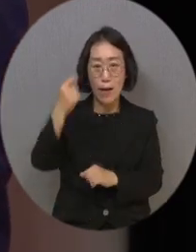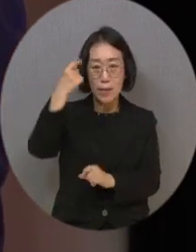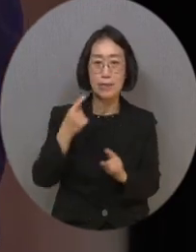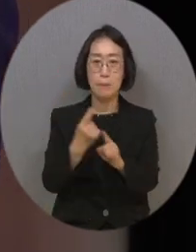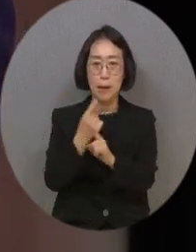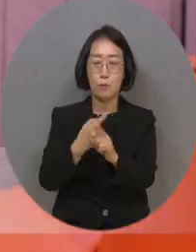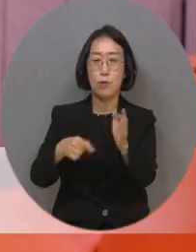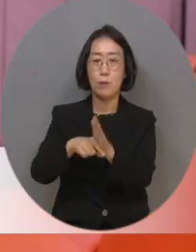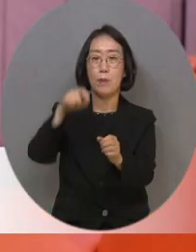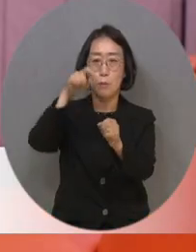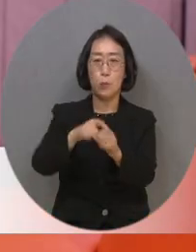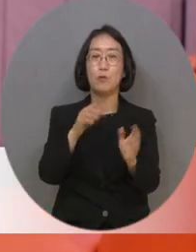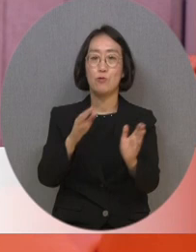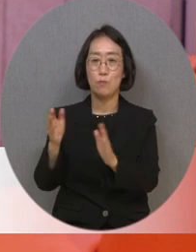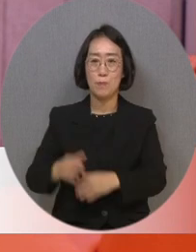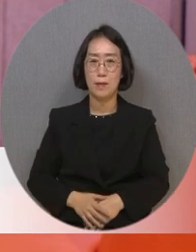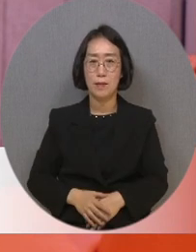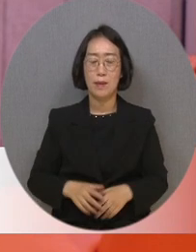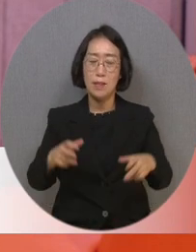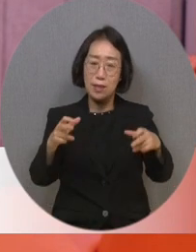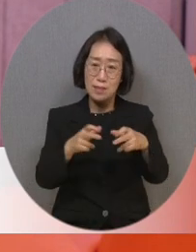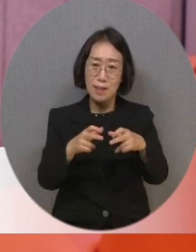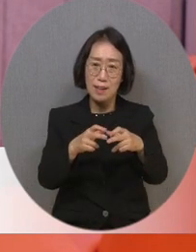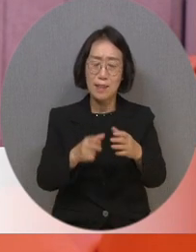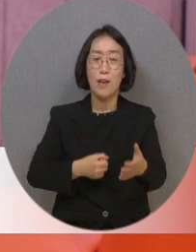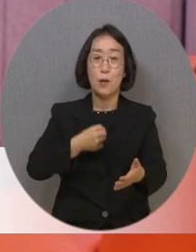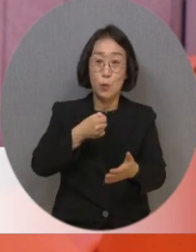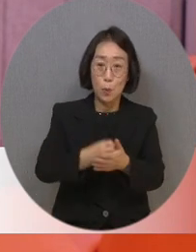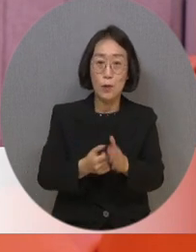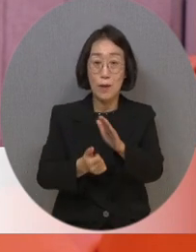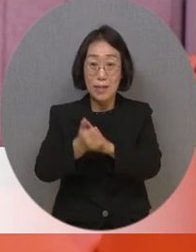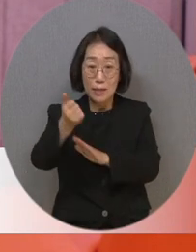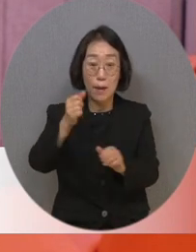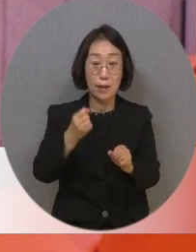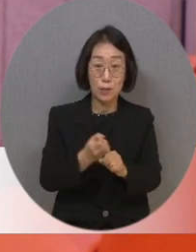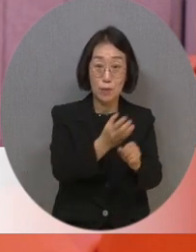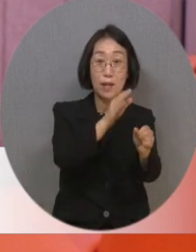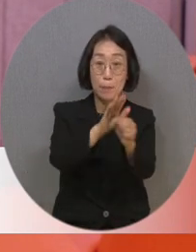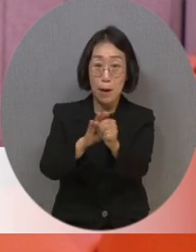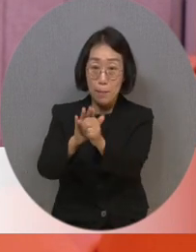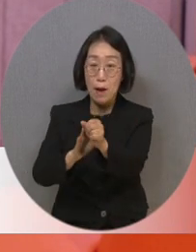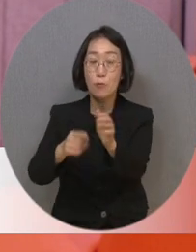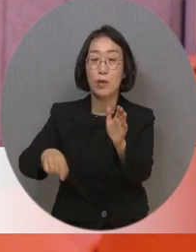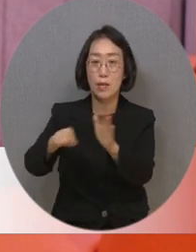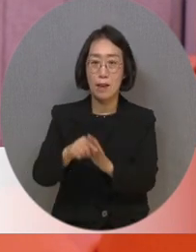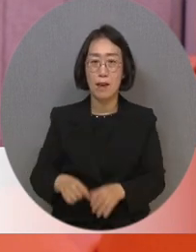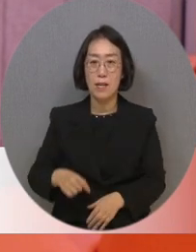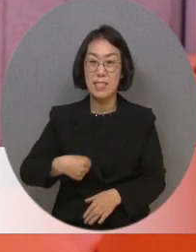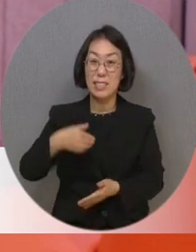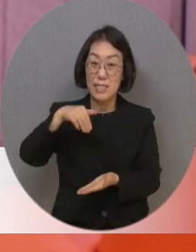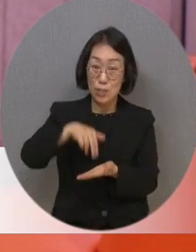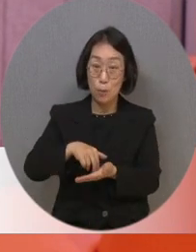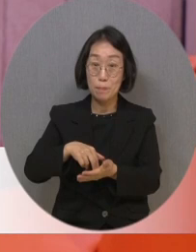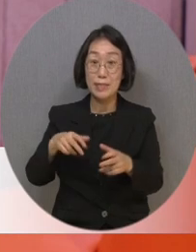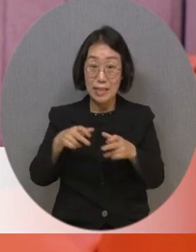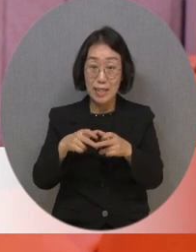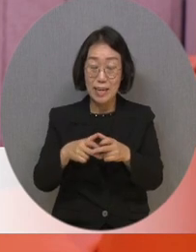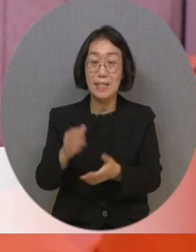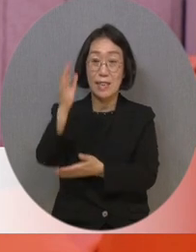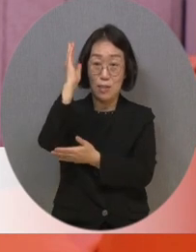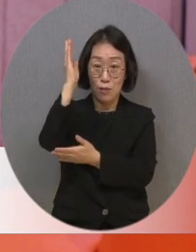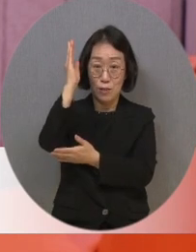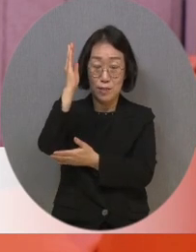마련됐습니다. 장애인에게 용기와 희망을 전달하기 위하여 발달장애인이 직접 인식 개선